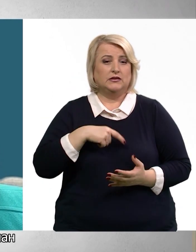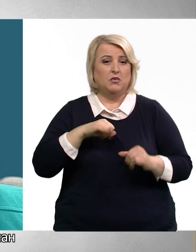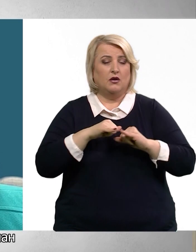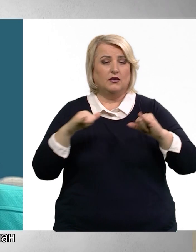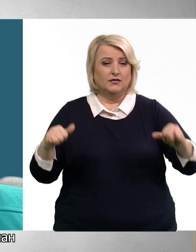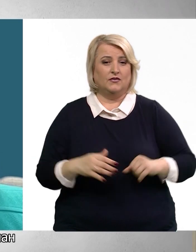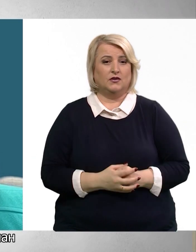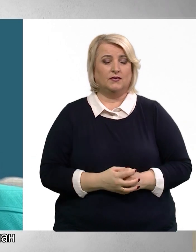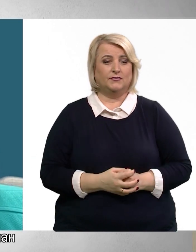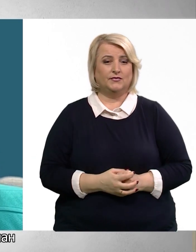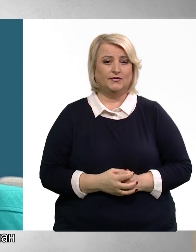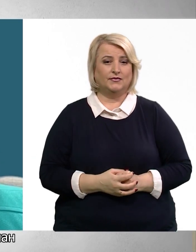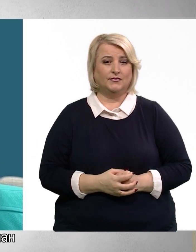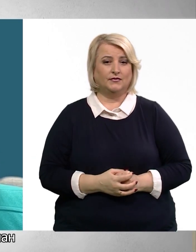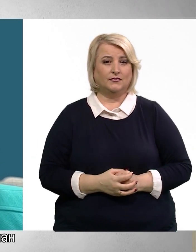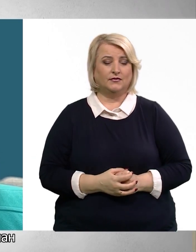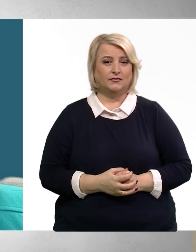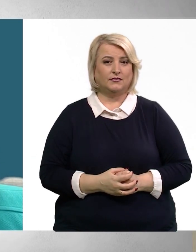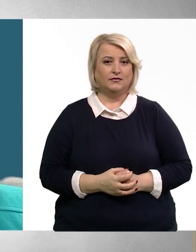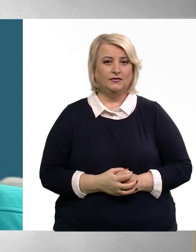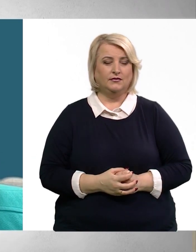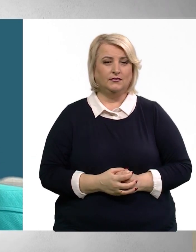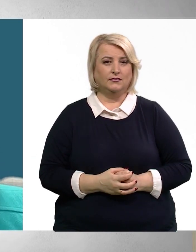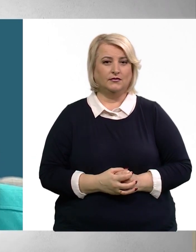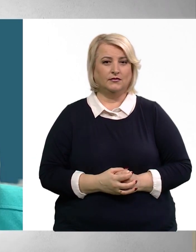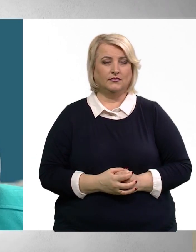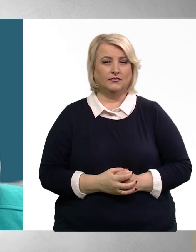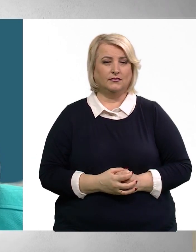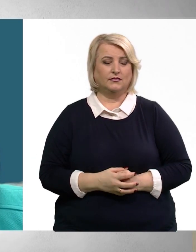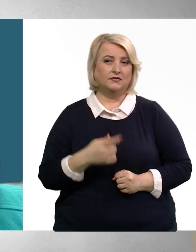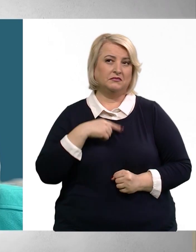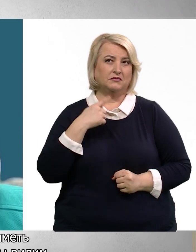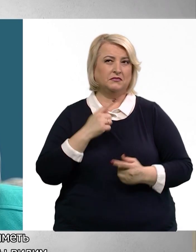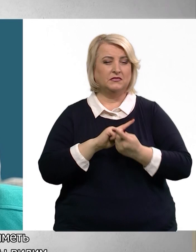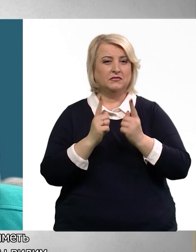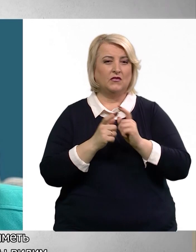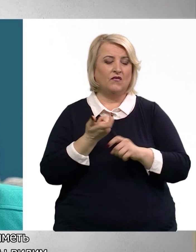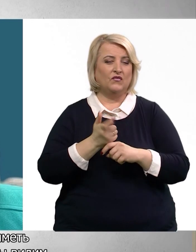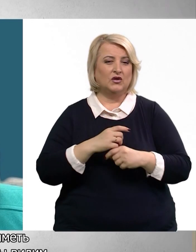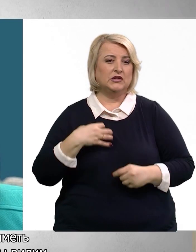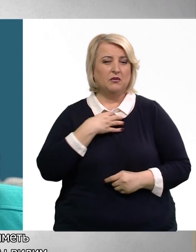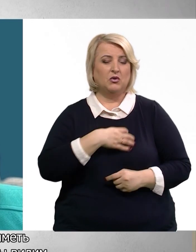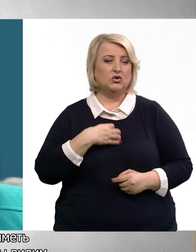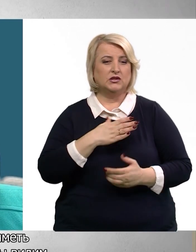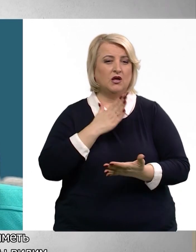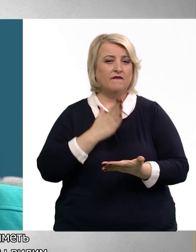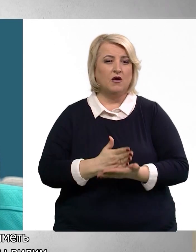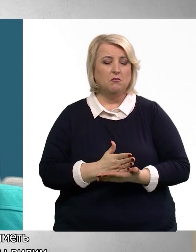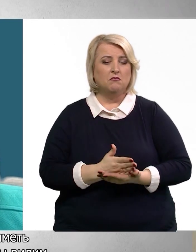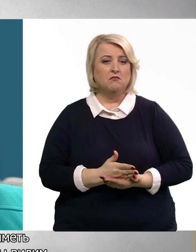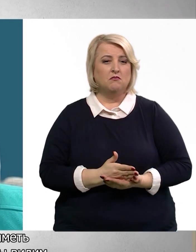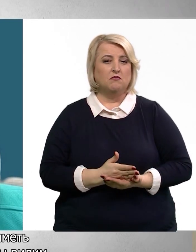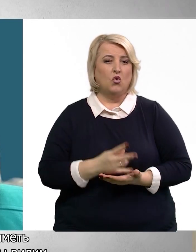devine din ce în ce mai important în educație? Eu zic că devine foarte important să